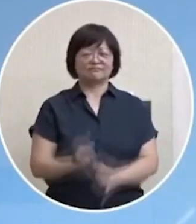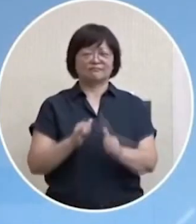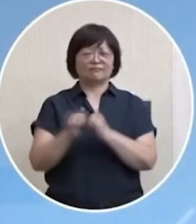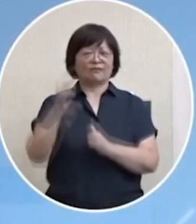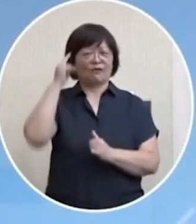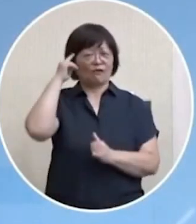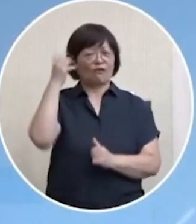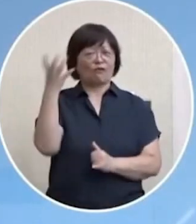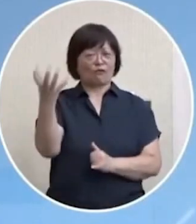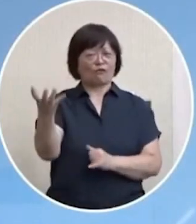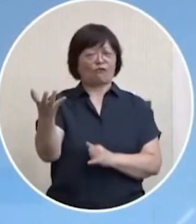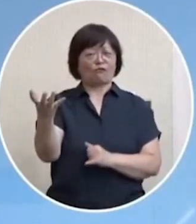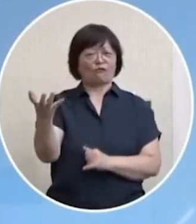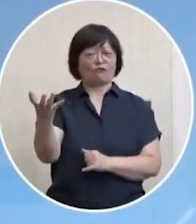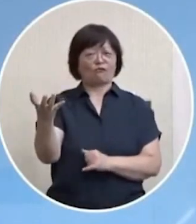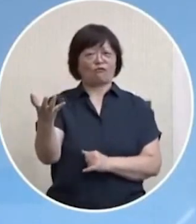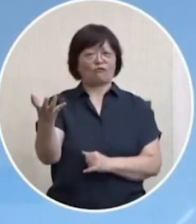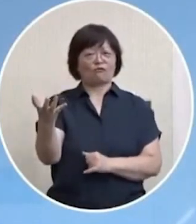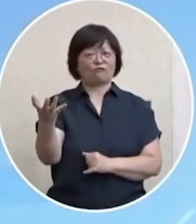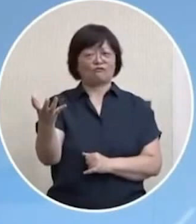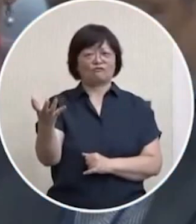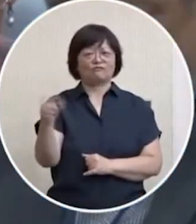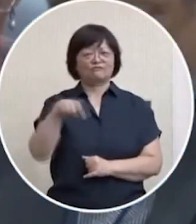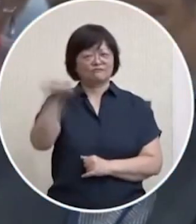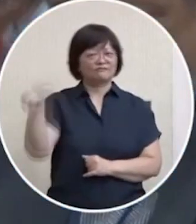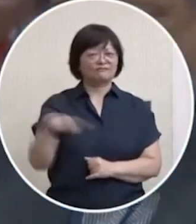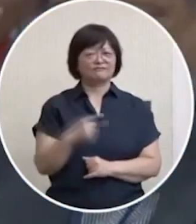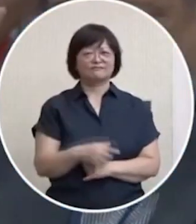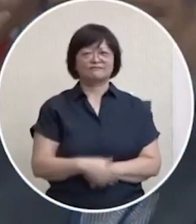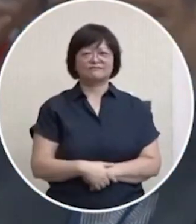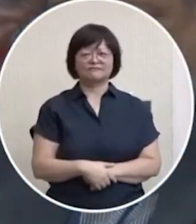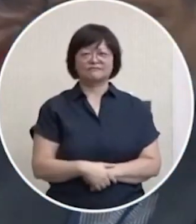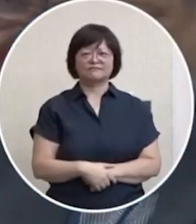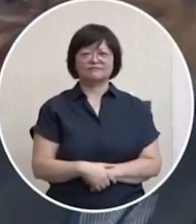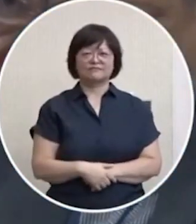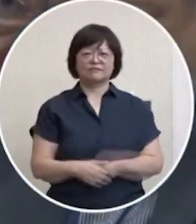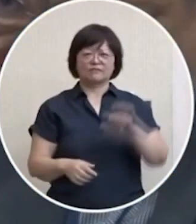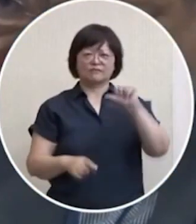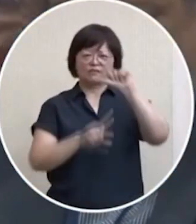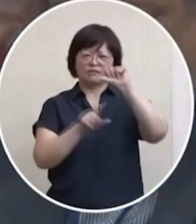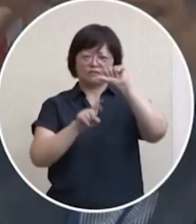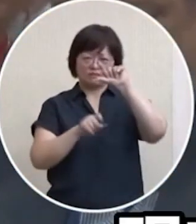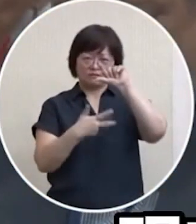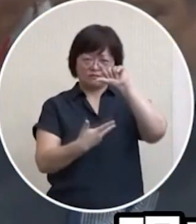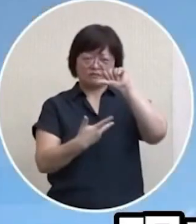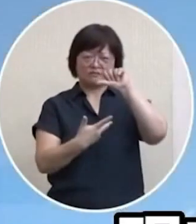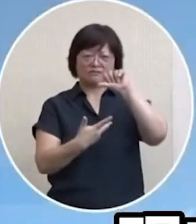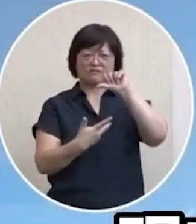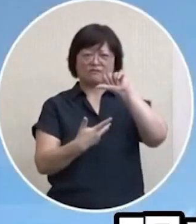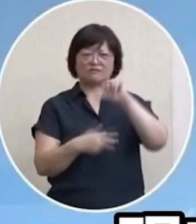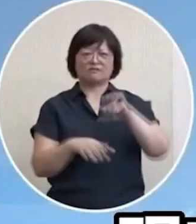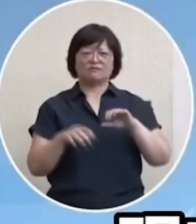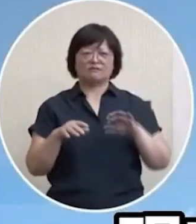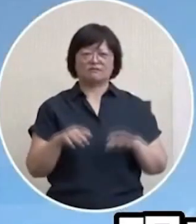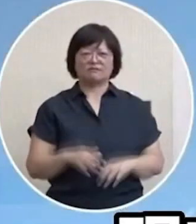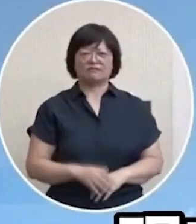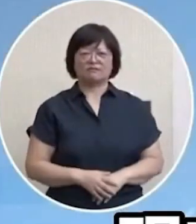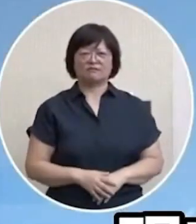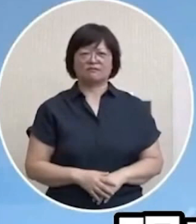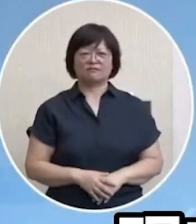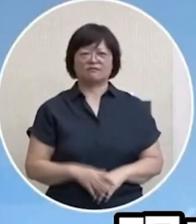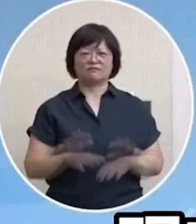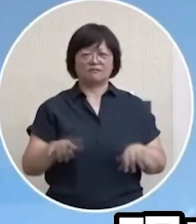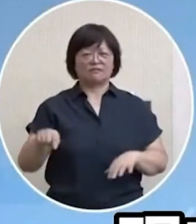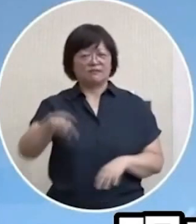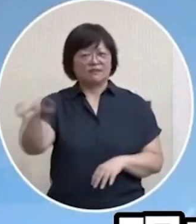呢，就是说在这个517的时候主流民意现在目前是要